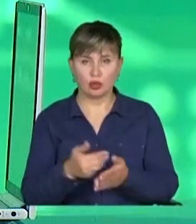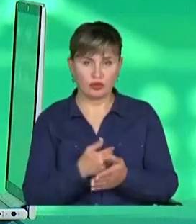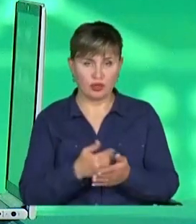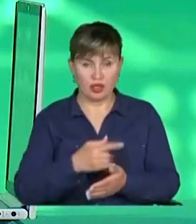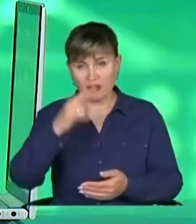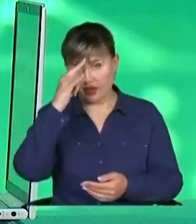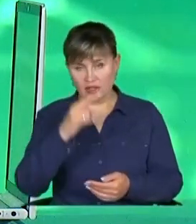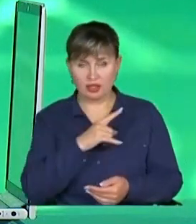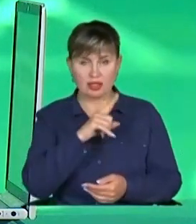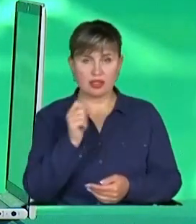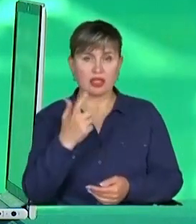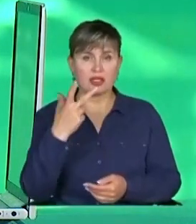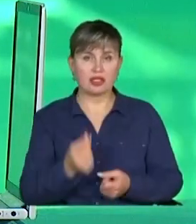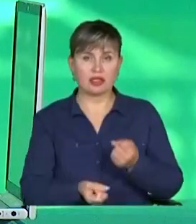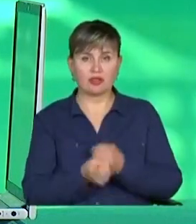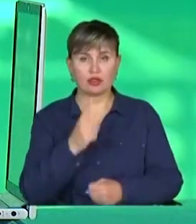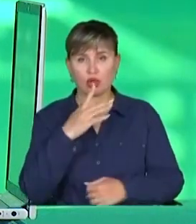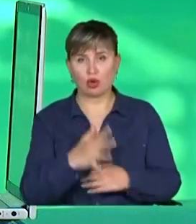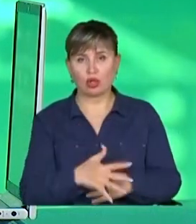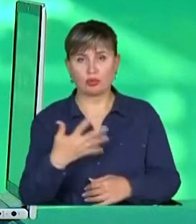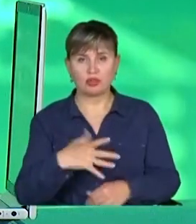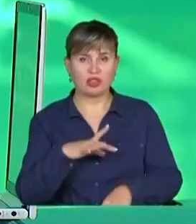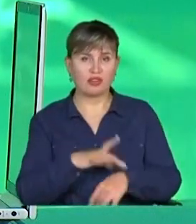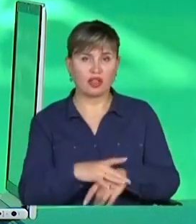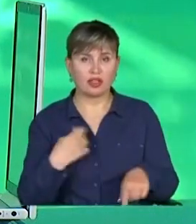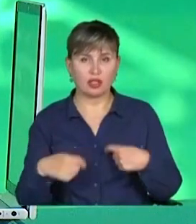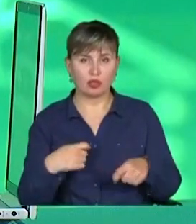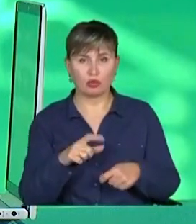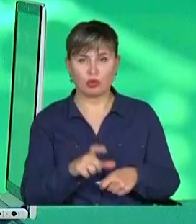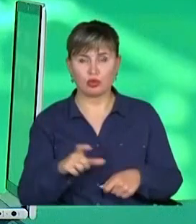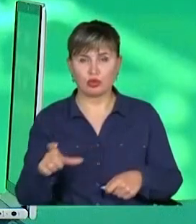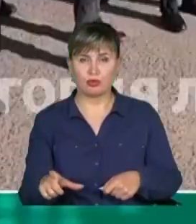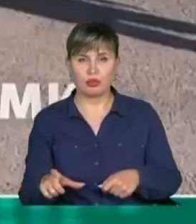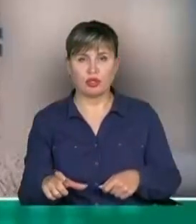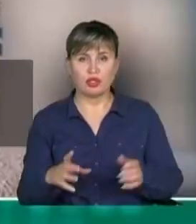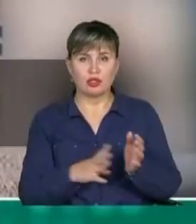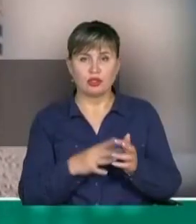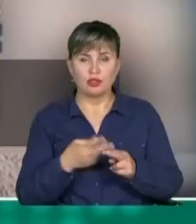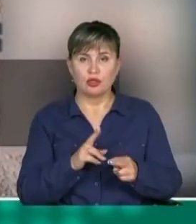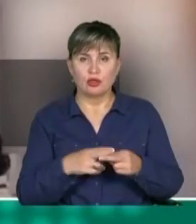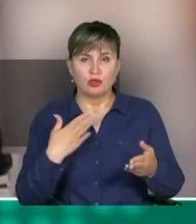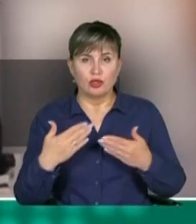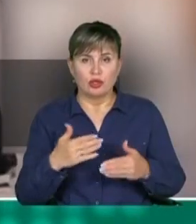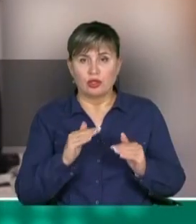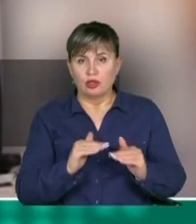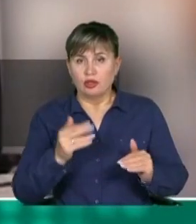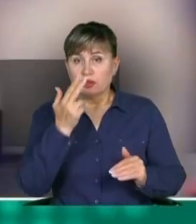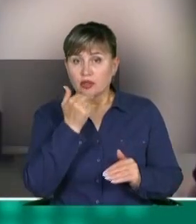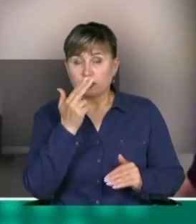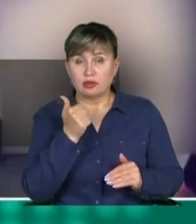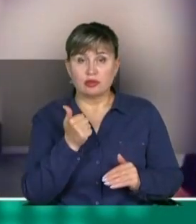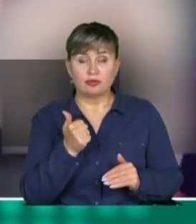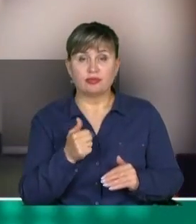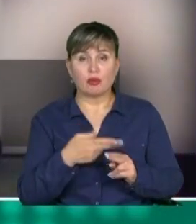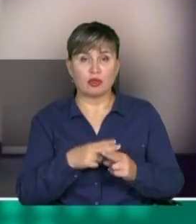В Казахстане за три дня выявили около 50 фактов торговли людьми, 9 из которых в отношении несовершеннолетних. Об этом